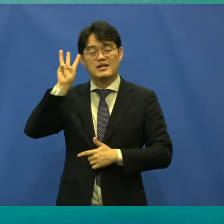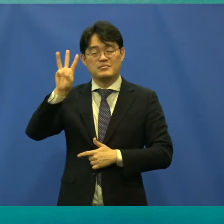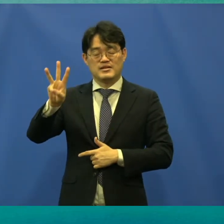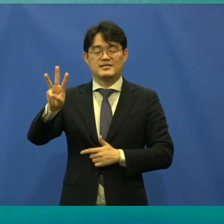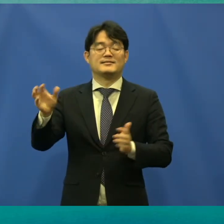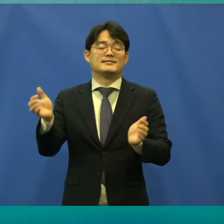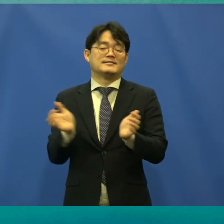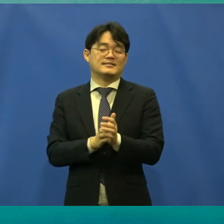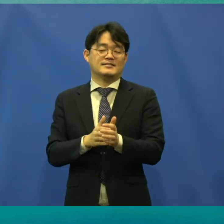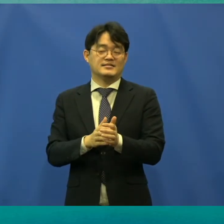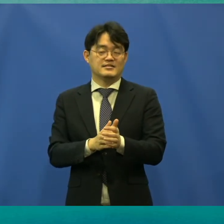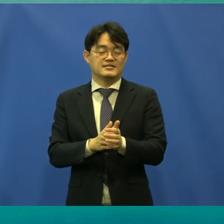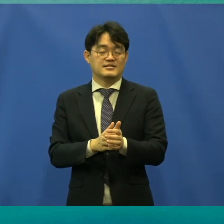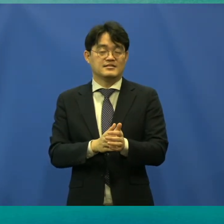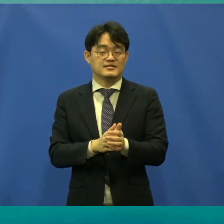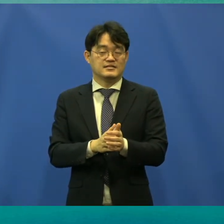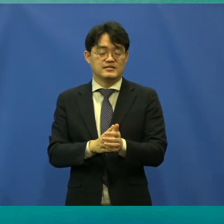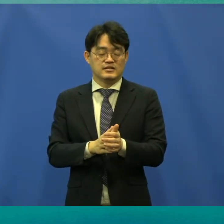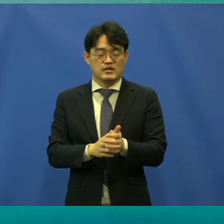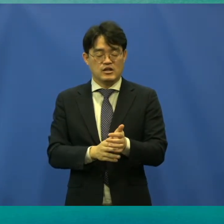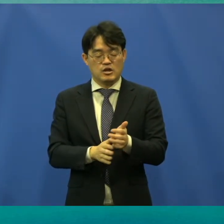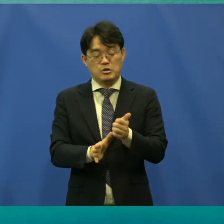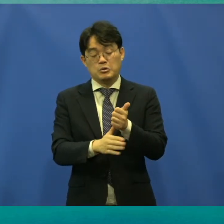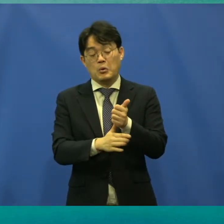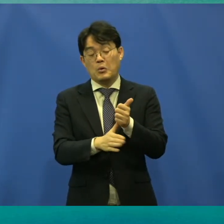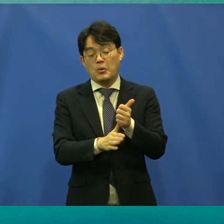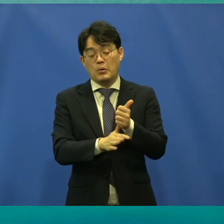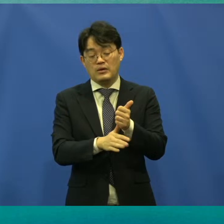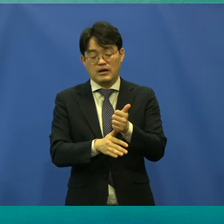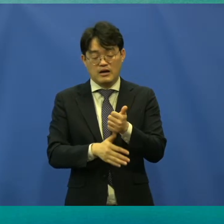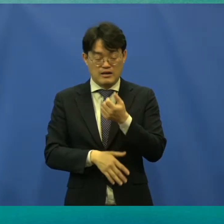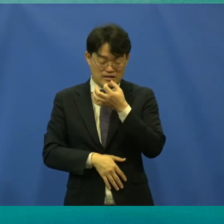요나가 힘든 것보다 하나님이 더 힘들어 하십니다.